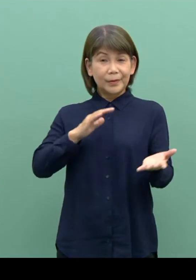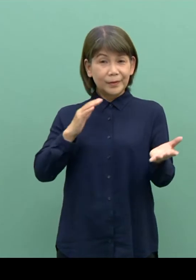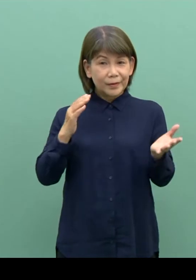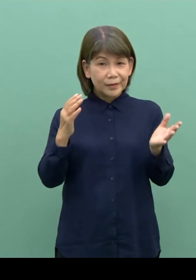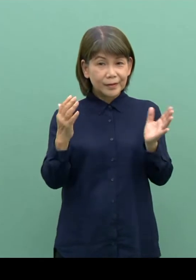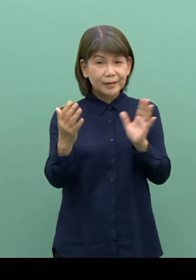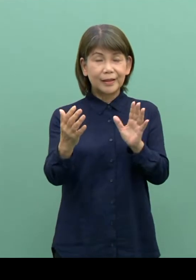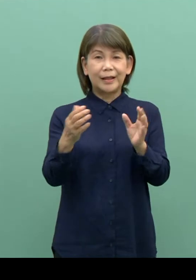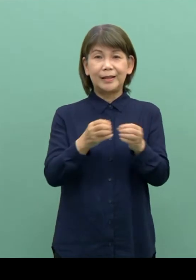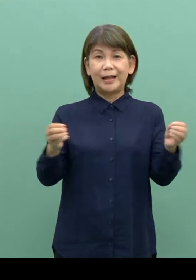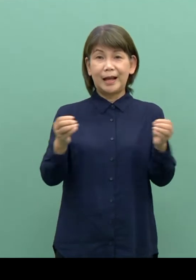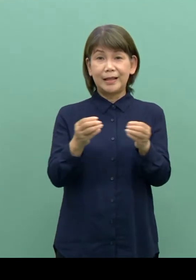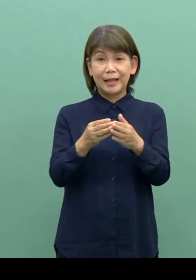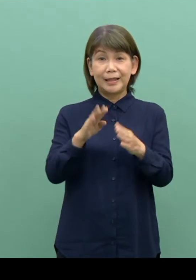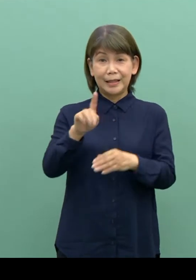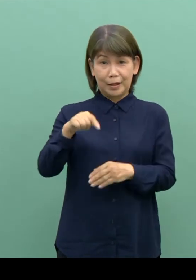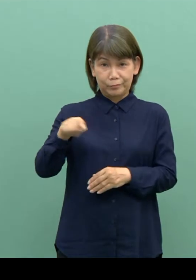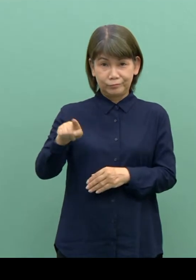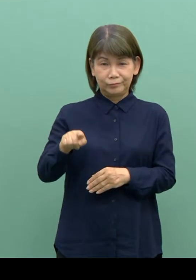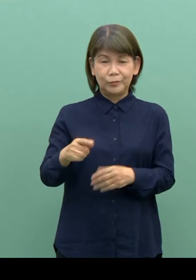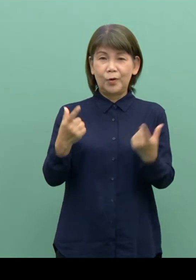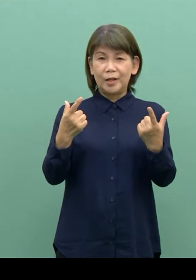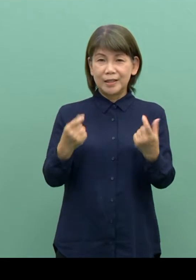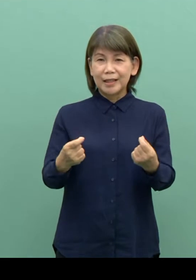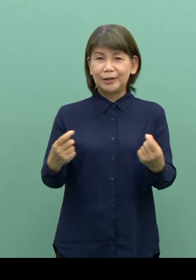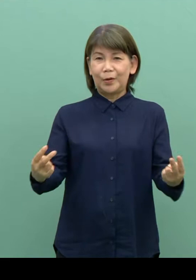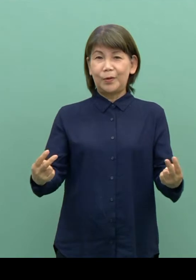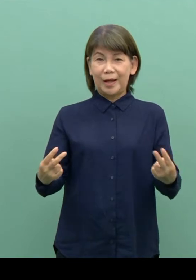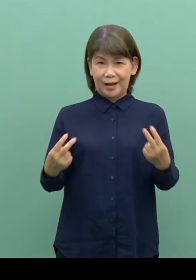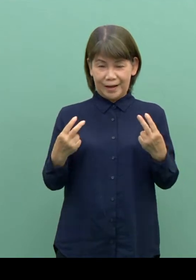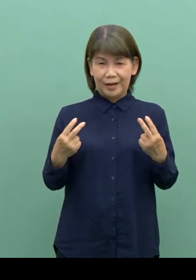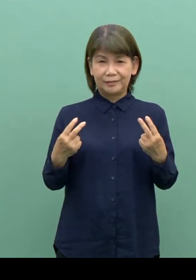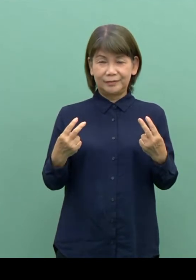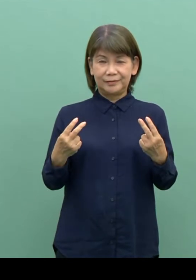大きく変化する長崎県を、 しかとご覧あれ。